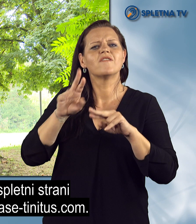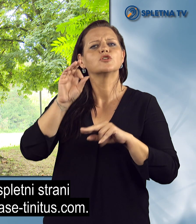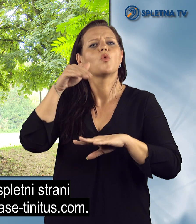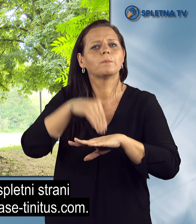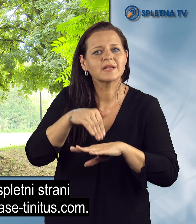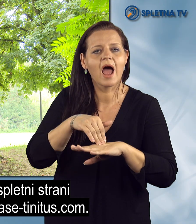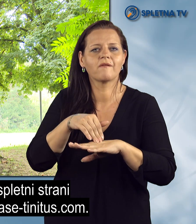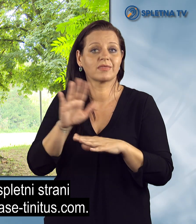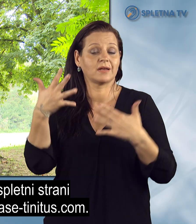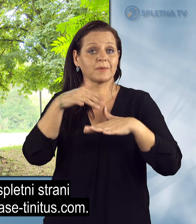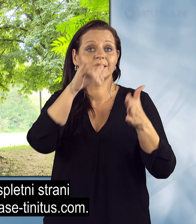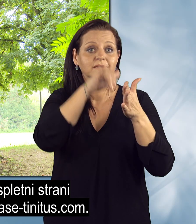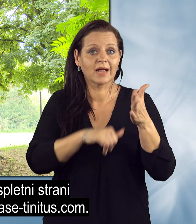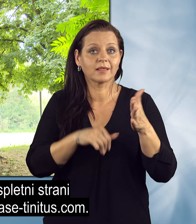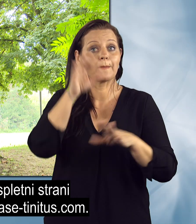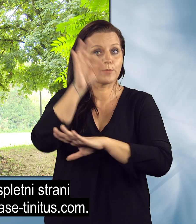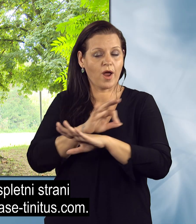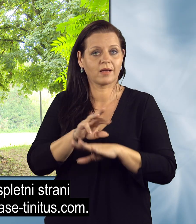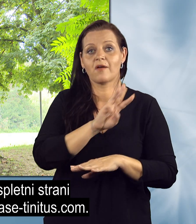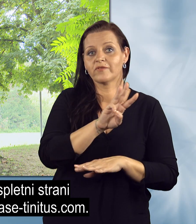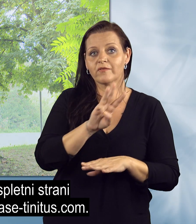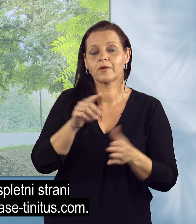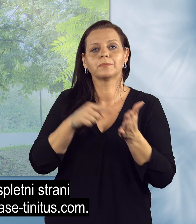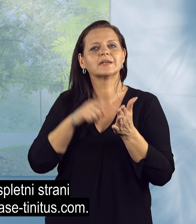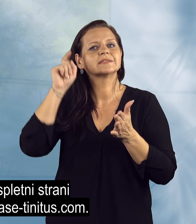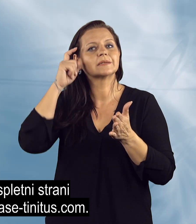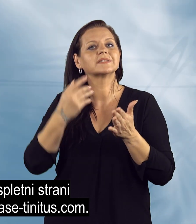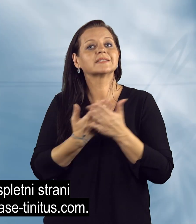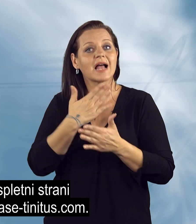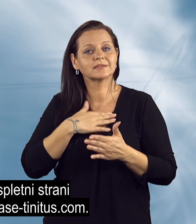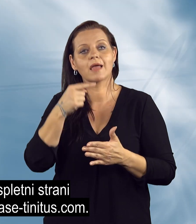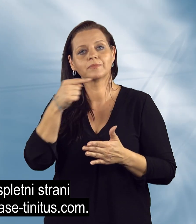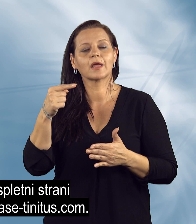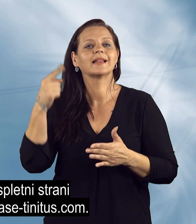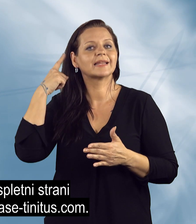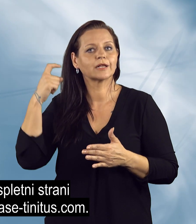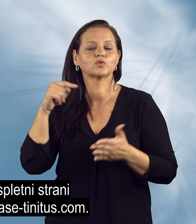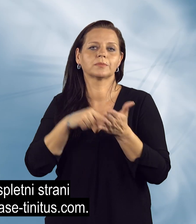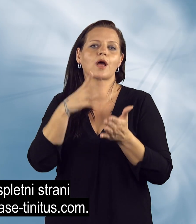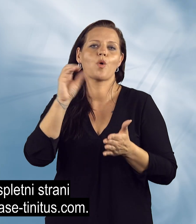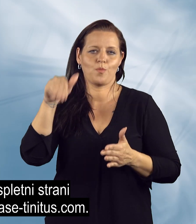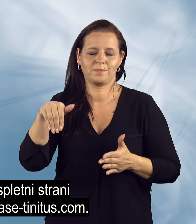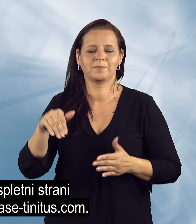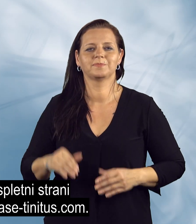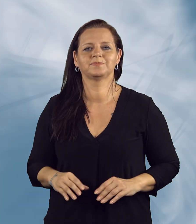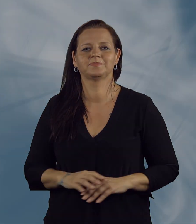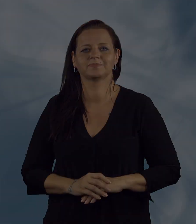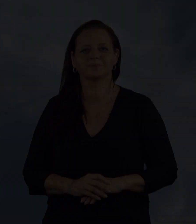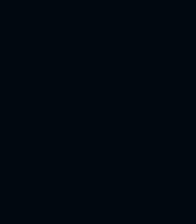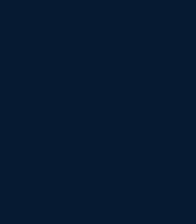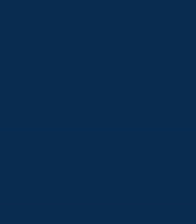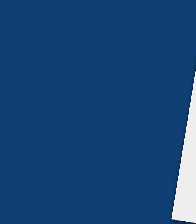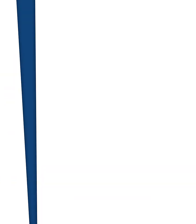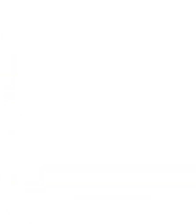Več o prijavi na spletni strani projekta www.skrbzase-tinnitus.com.